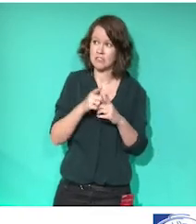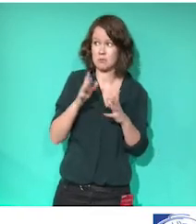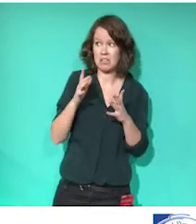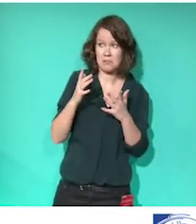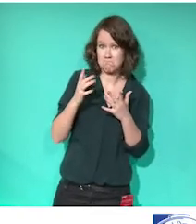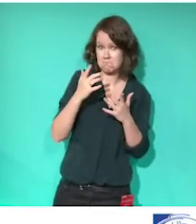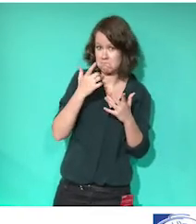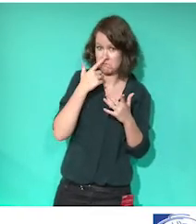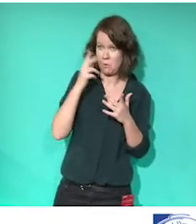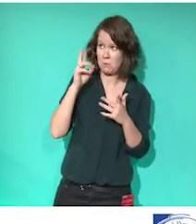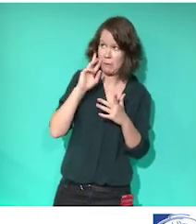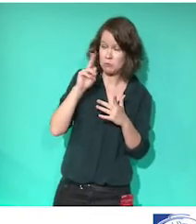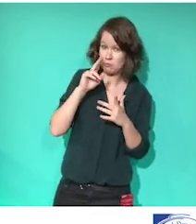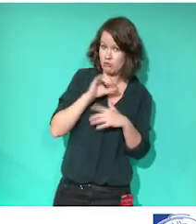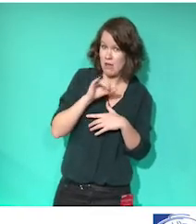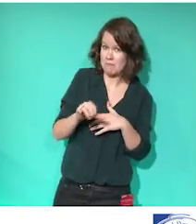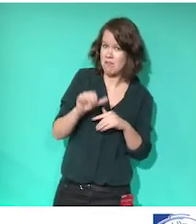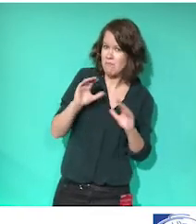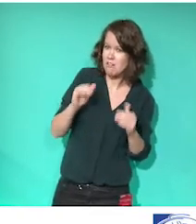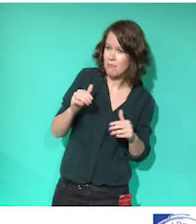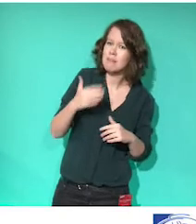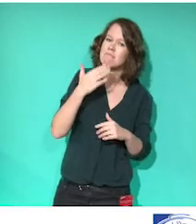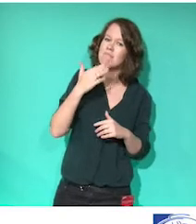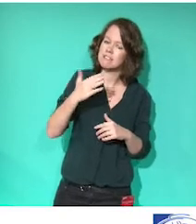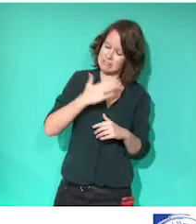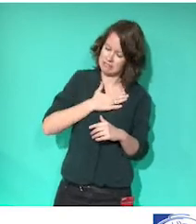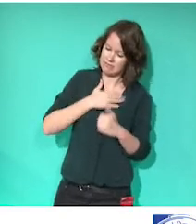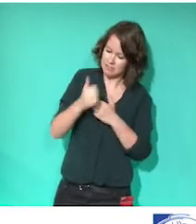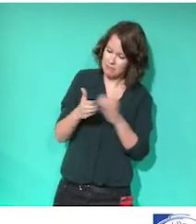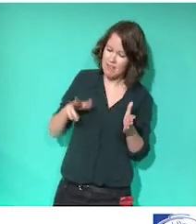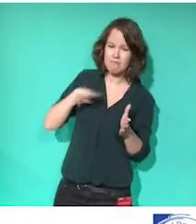protocolaire, adresser mes remerciements à mon cabinet.